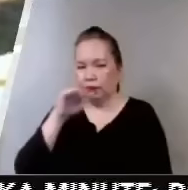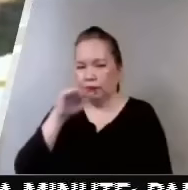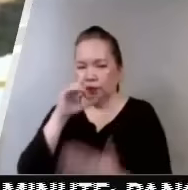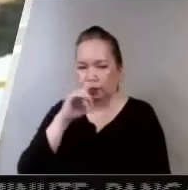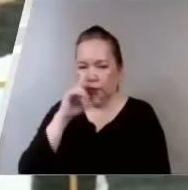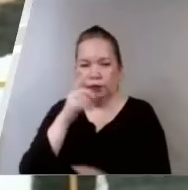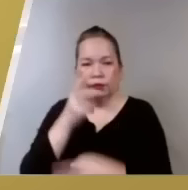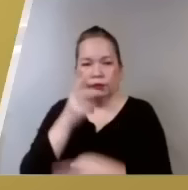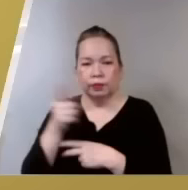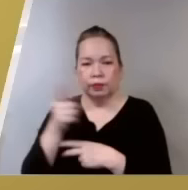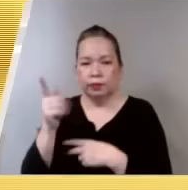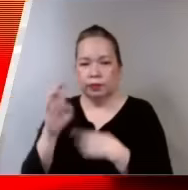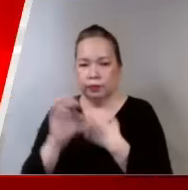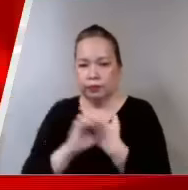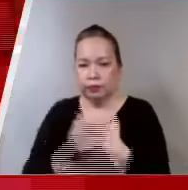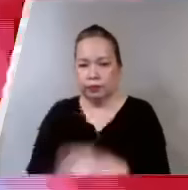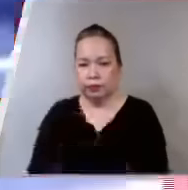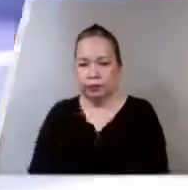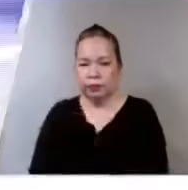24 oras.